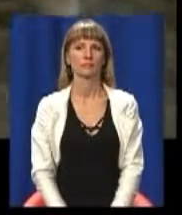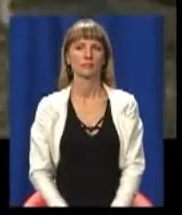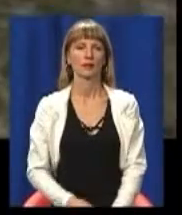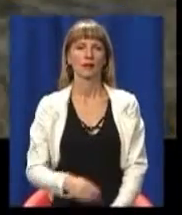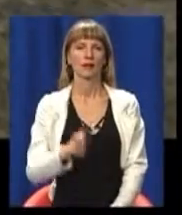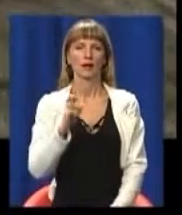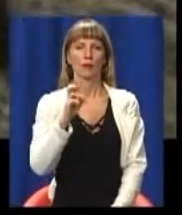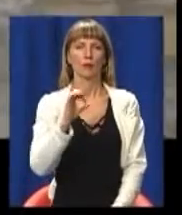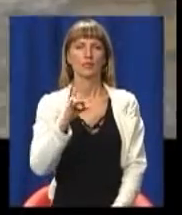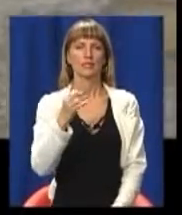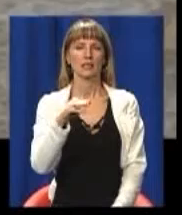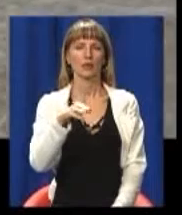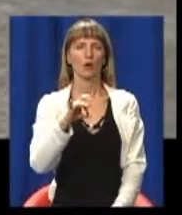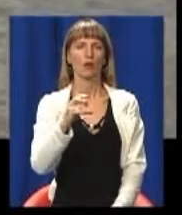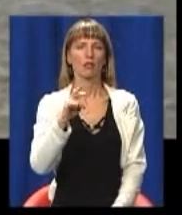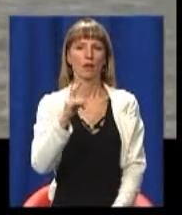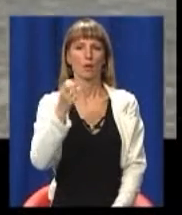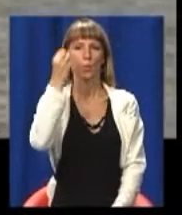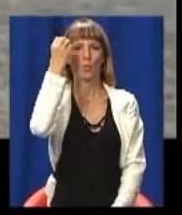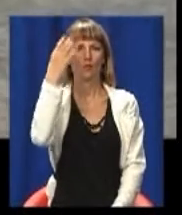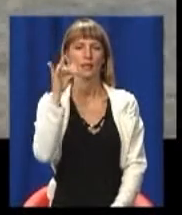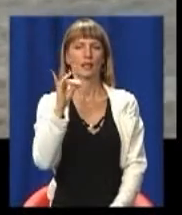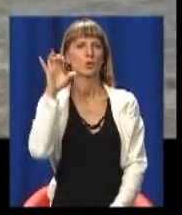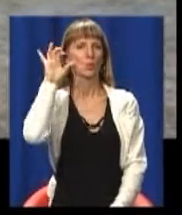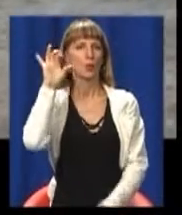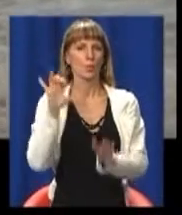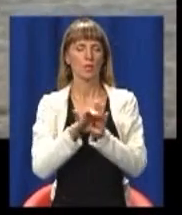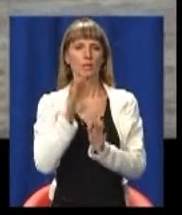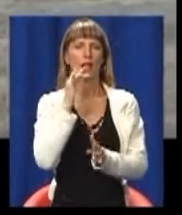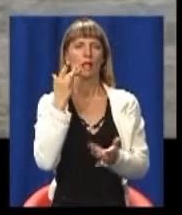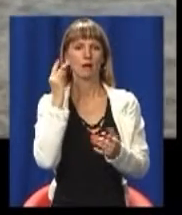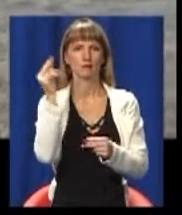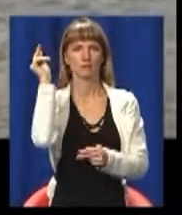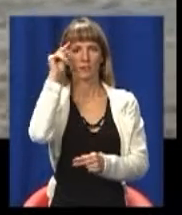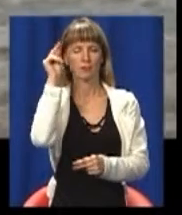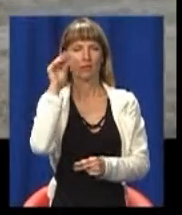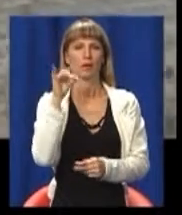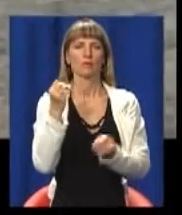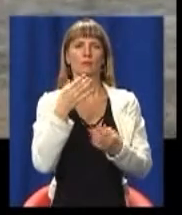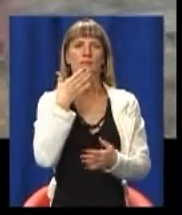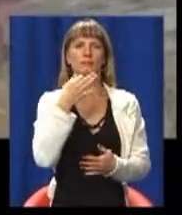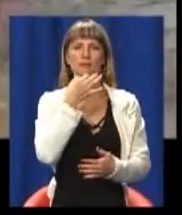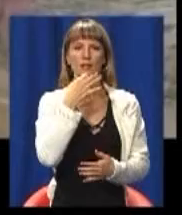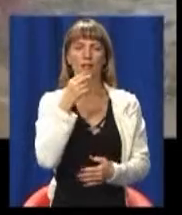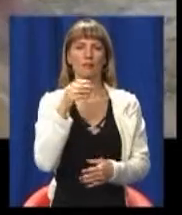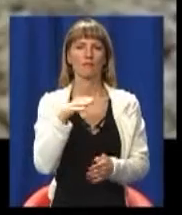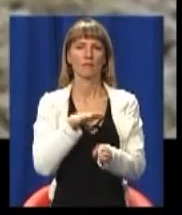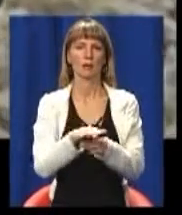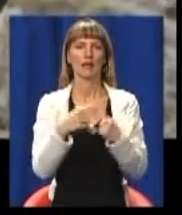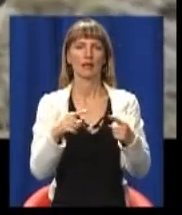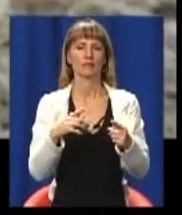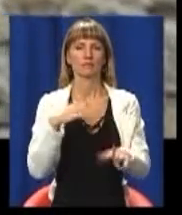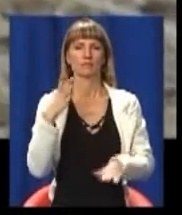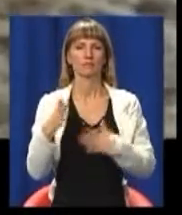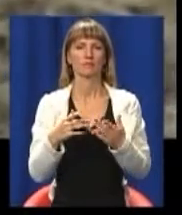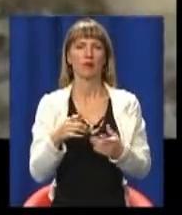Боснійський торняк – розумний, кмітливий та доволі слухняний пес. Легко навчається та просто обожнює виконувати різні трюки.